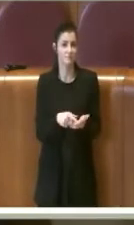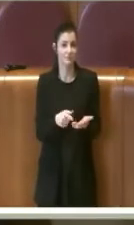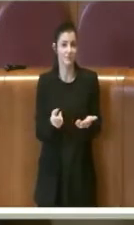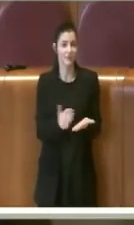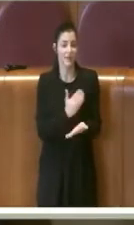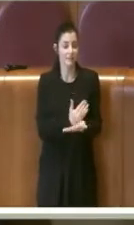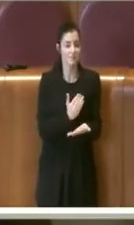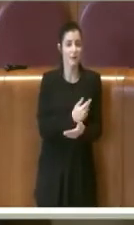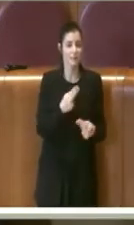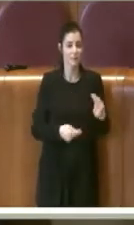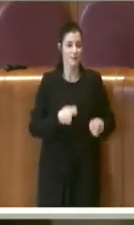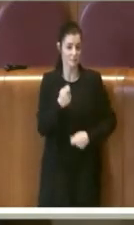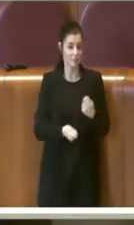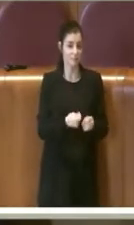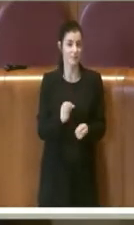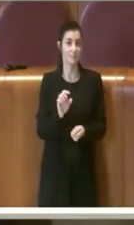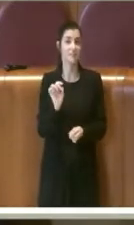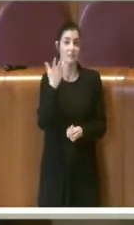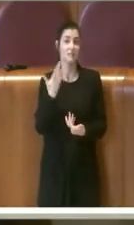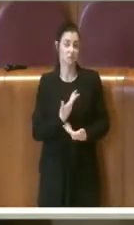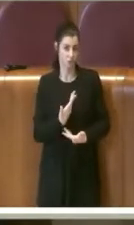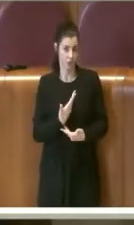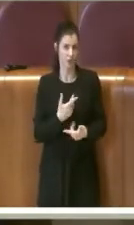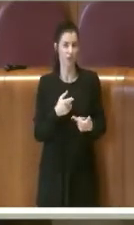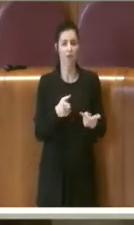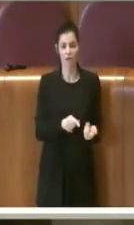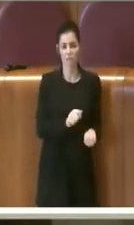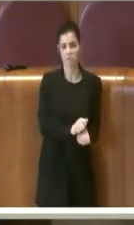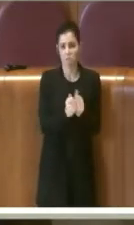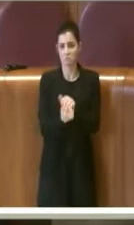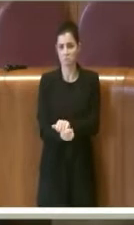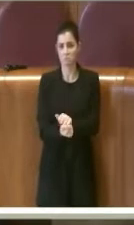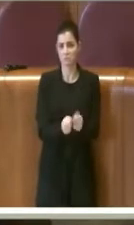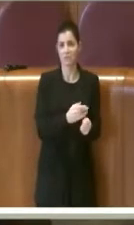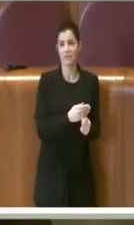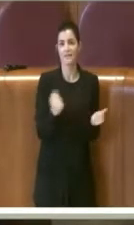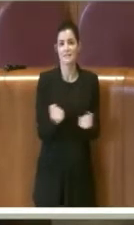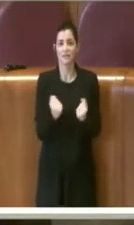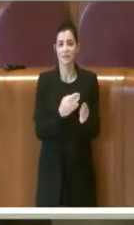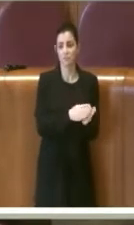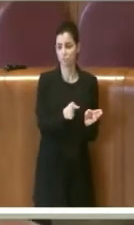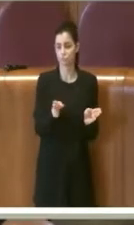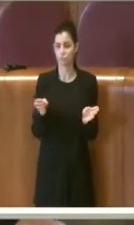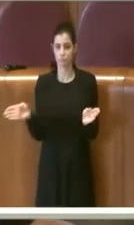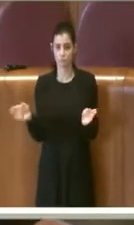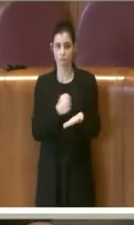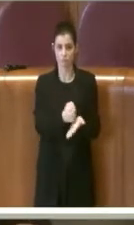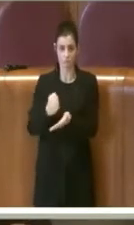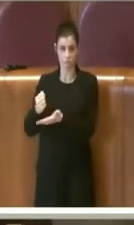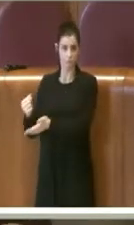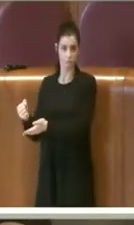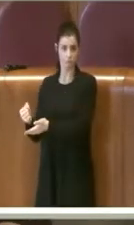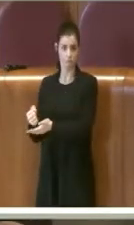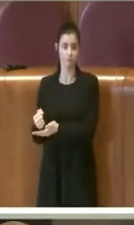risparmi di spesa, se ce ne sono ovviamente, e vengono quindi girati su tutti i servizi, diciamo,